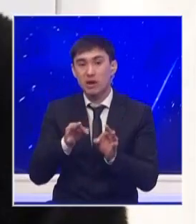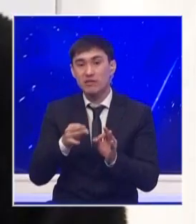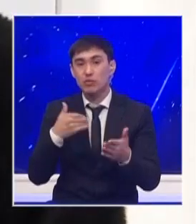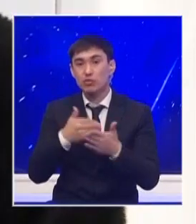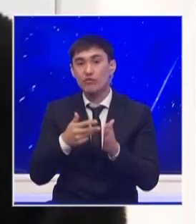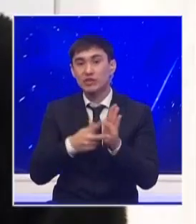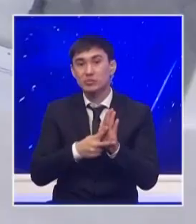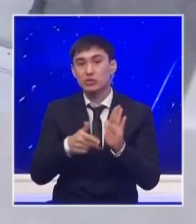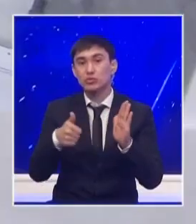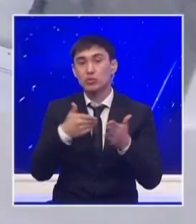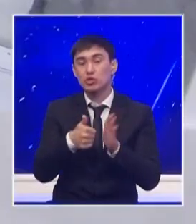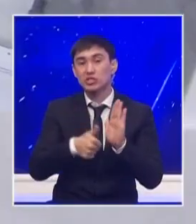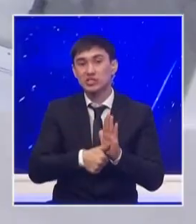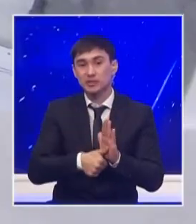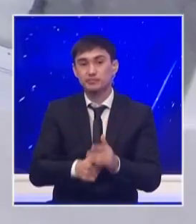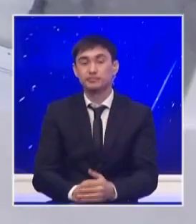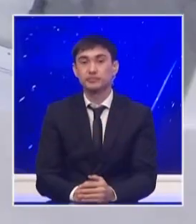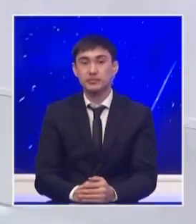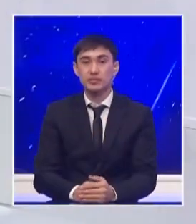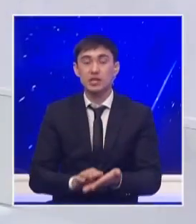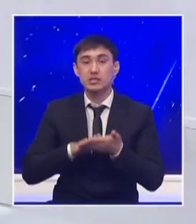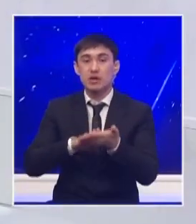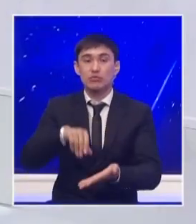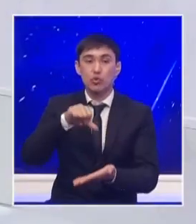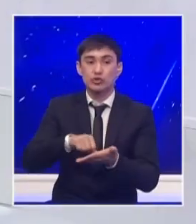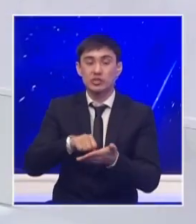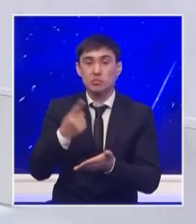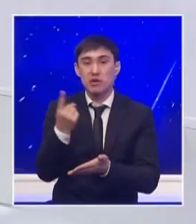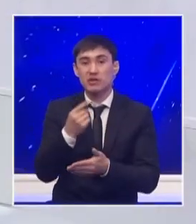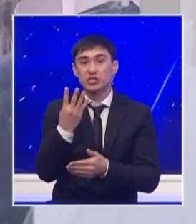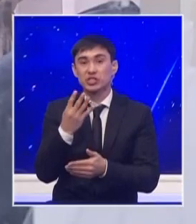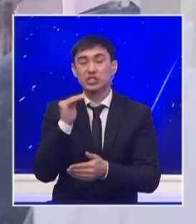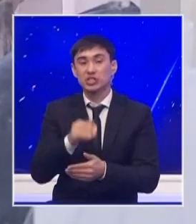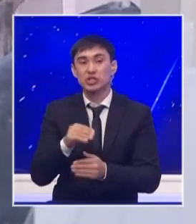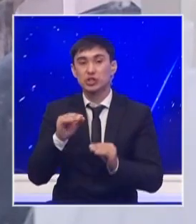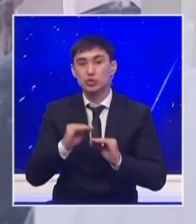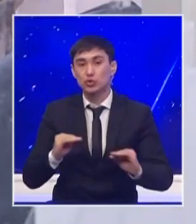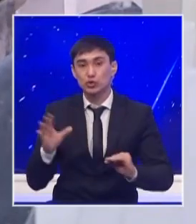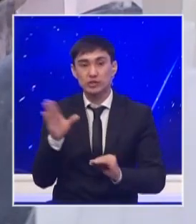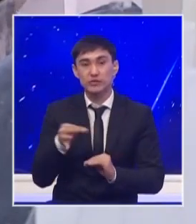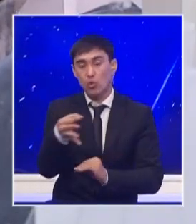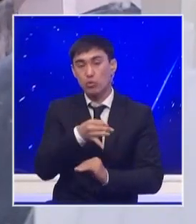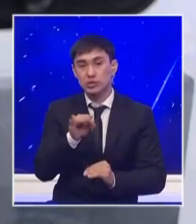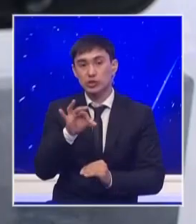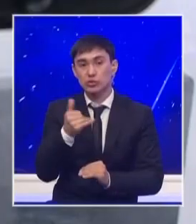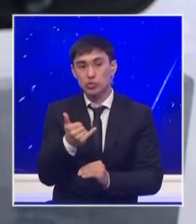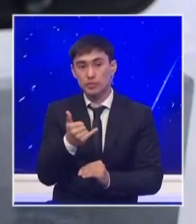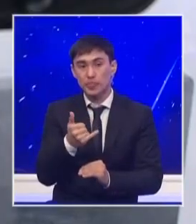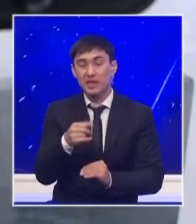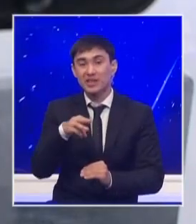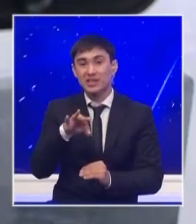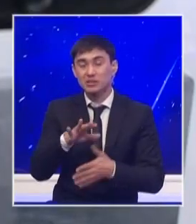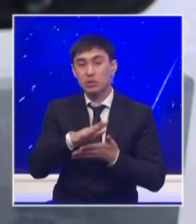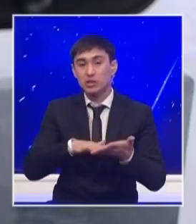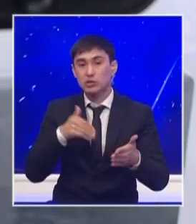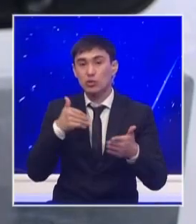до 6 заявку на участие в первом ЕНТ подали более 4,5 тысяч учеников со всей области Жетысу тестирование